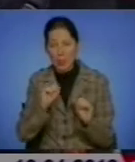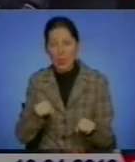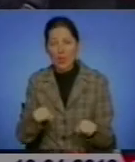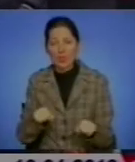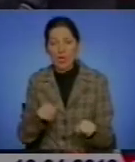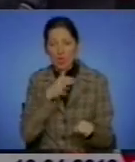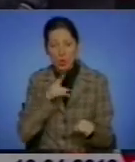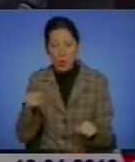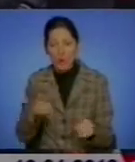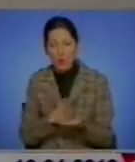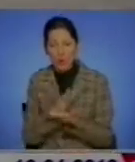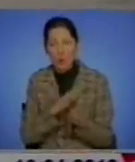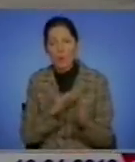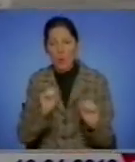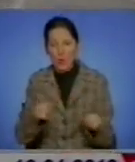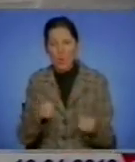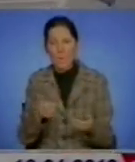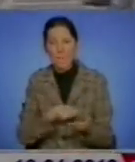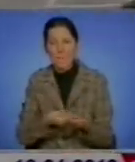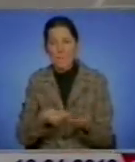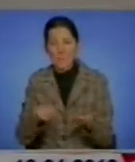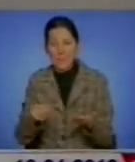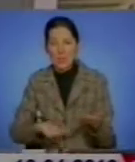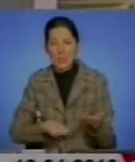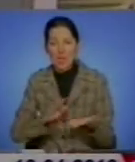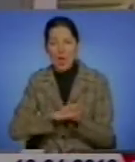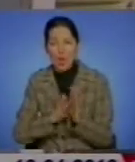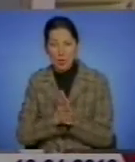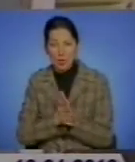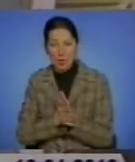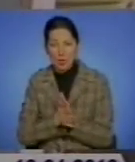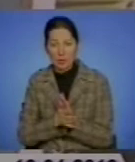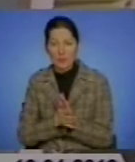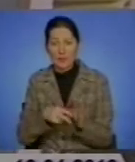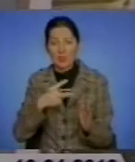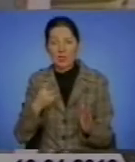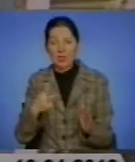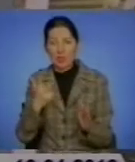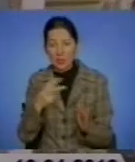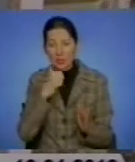підписати контракт. 2013-й – останній рік призову на строкову військову службу.